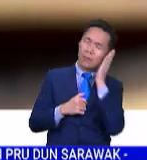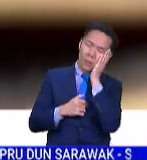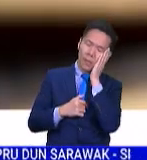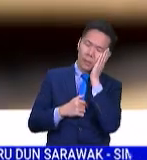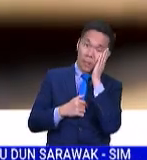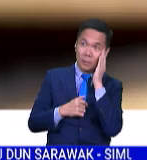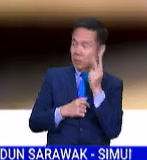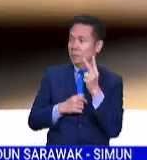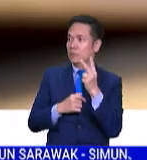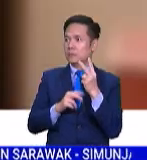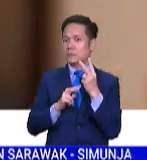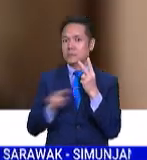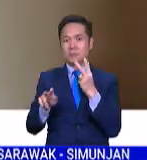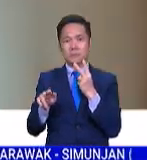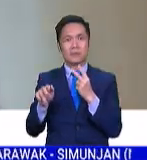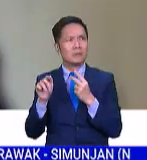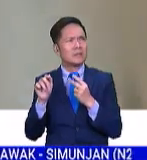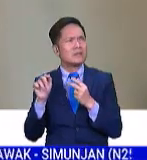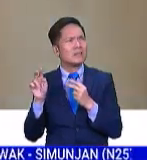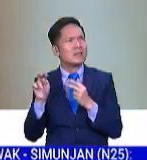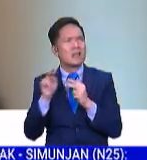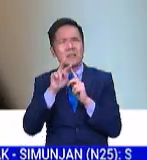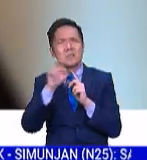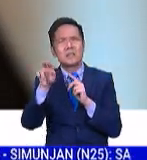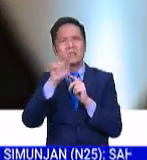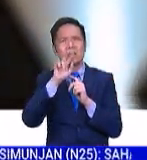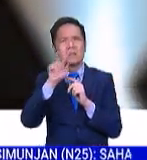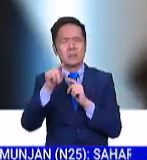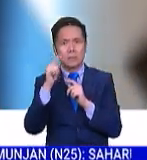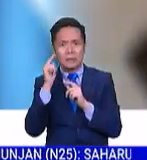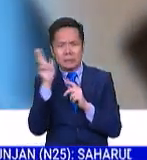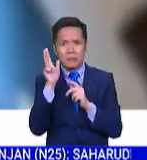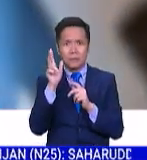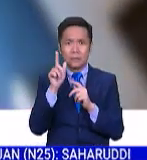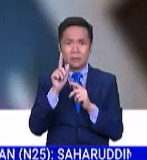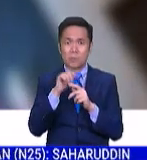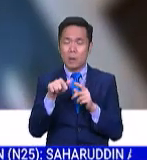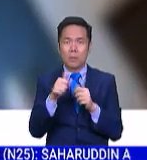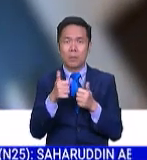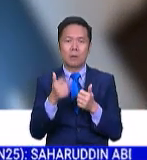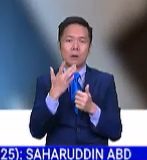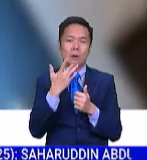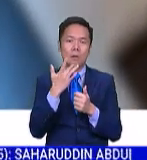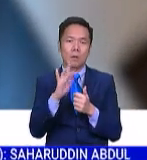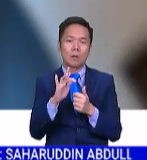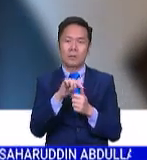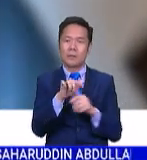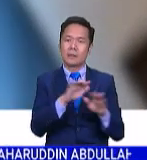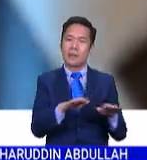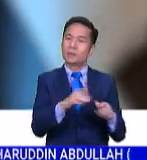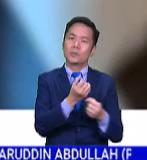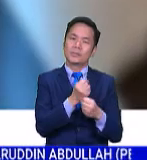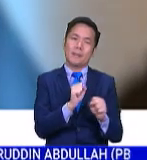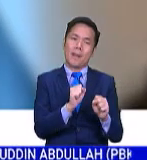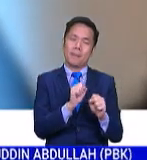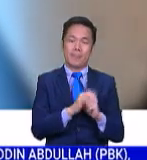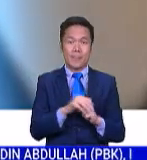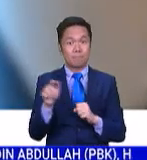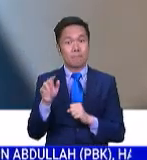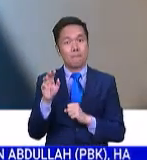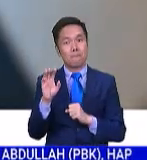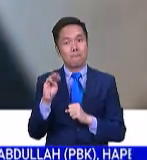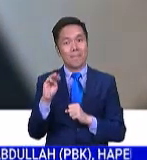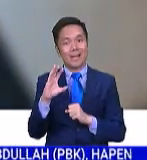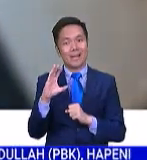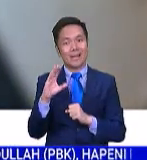tidur kemudian terjaga selepas mendengar bunyi aneh. Tiada perkara tidak diingini berlaku dan kanak-kanak itu selamat. Stuart McKenzie